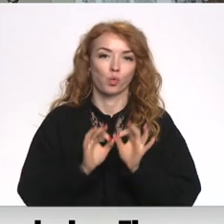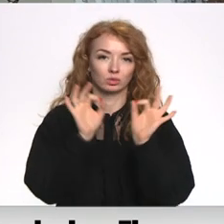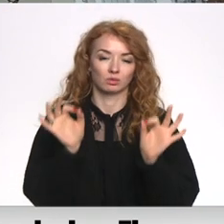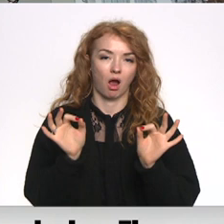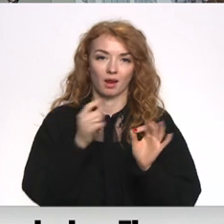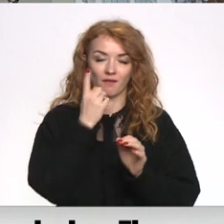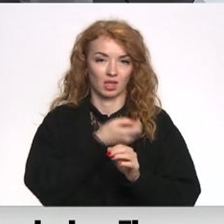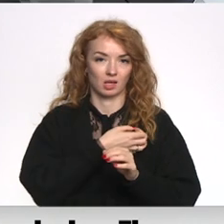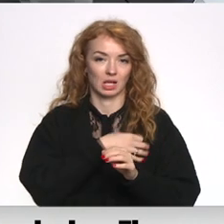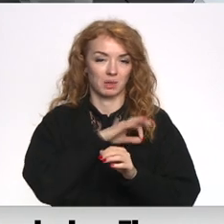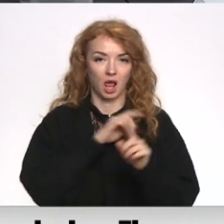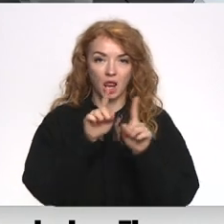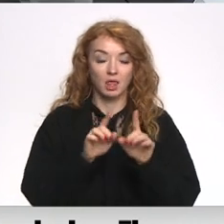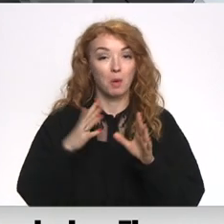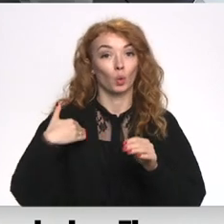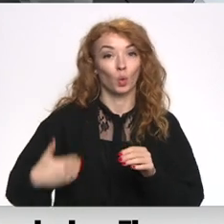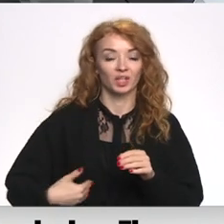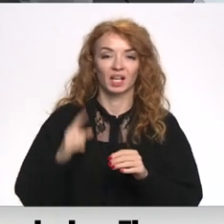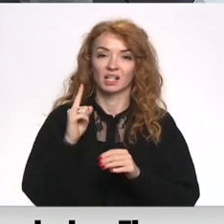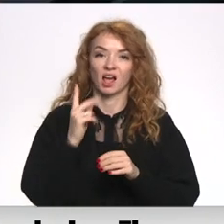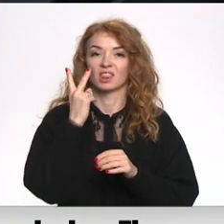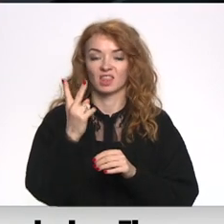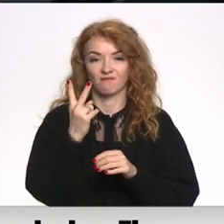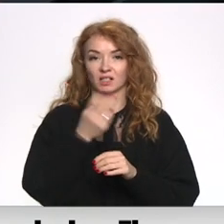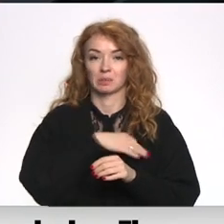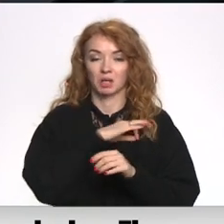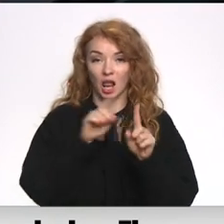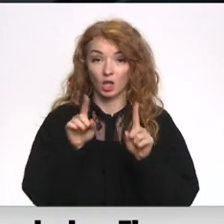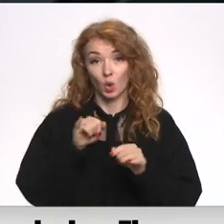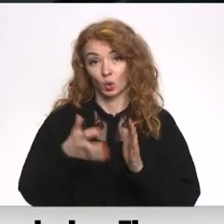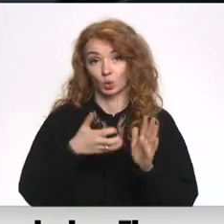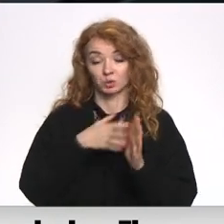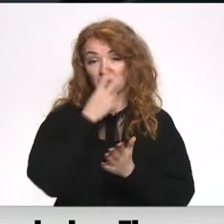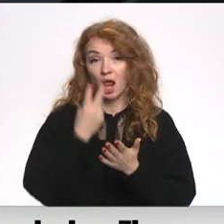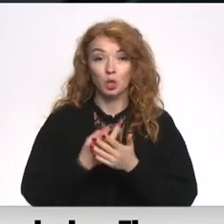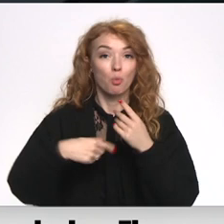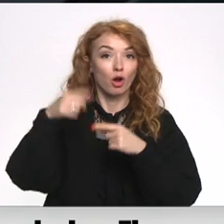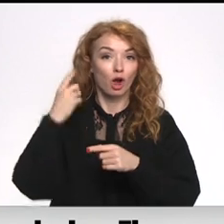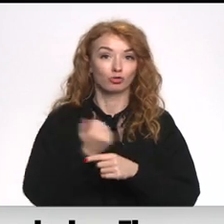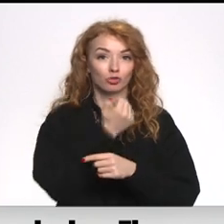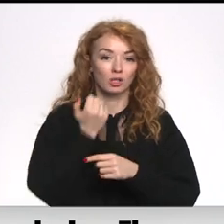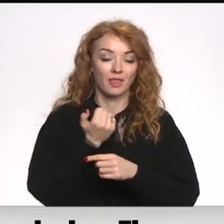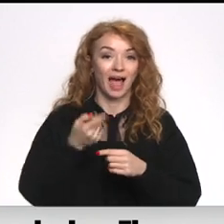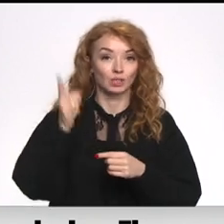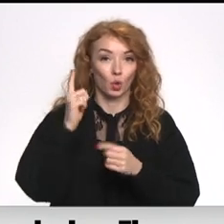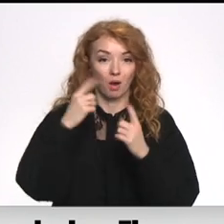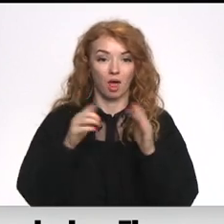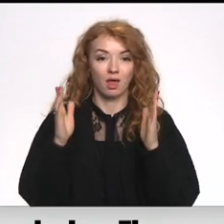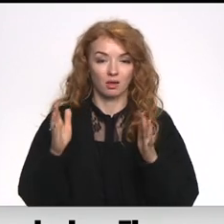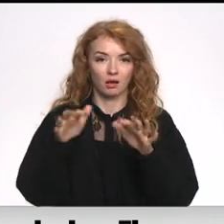bet Kuldīgā vien divas krimināla lietas par nelikumīgu zveju, jo trūks pierādījumu. Pagājušā gadā Ventā lieguma laikā